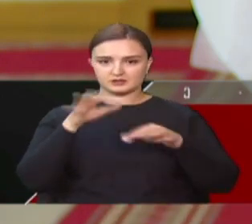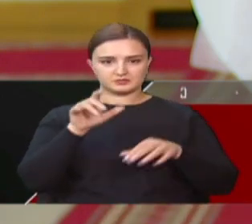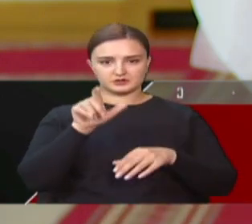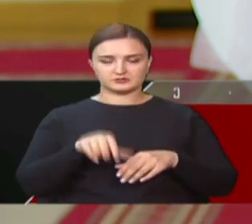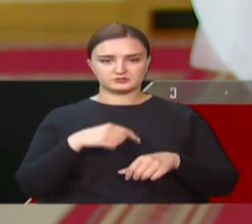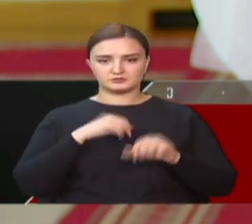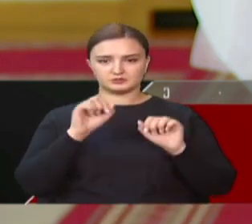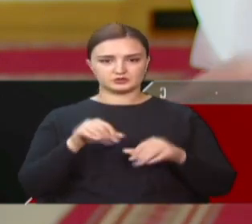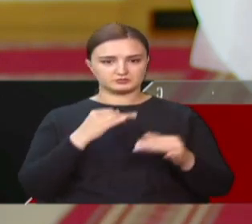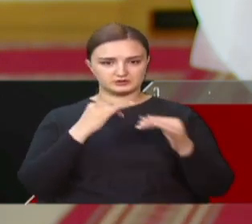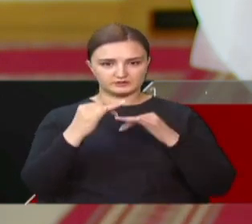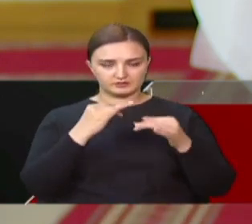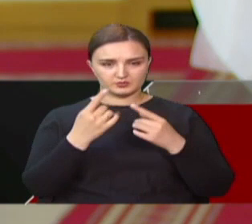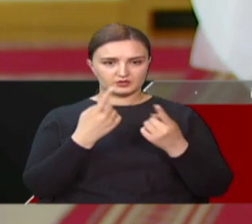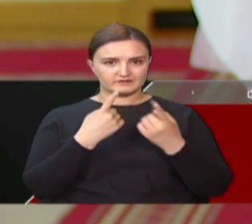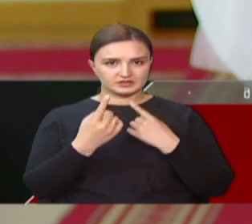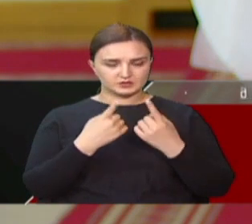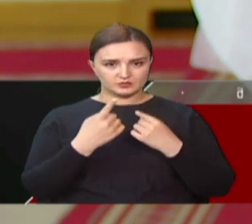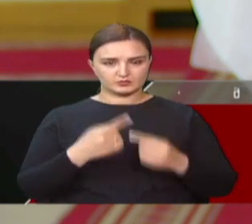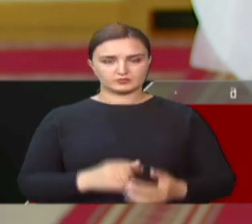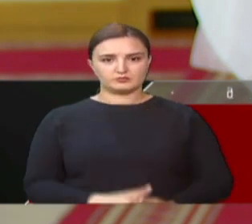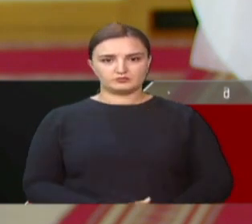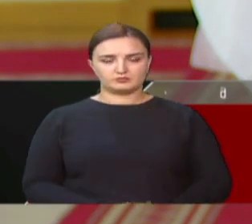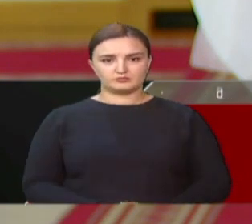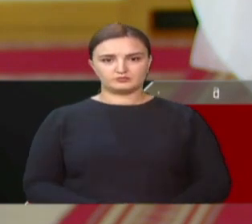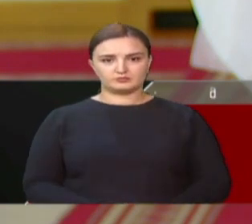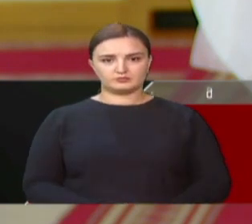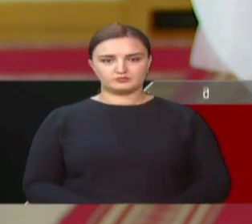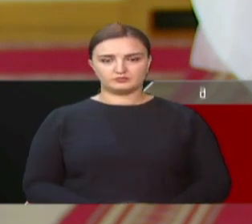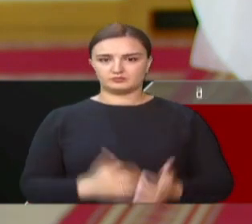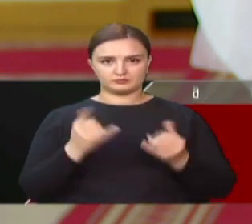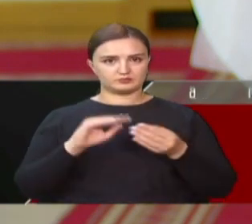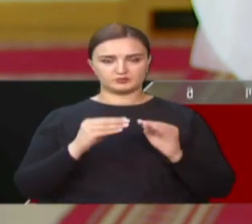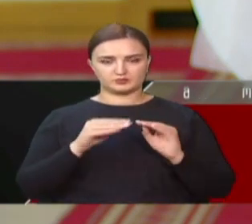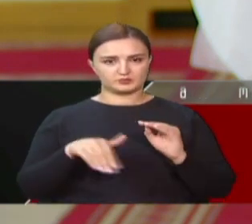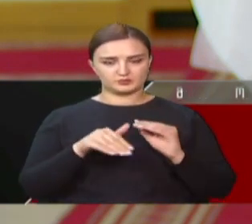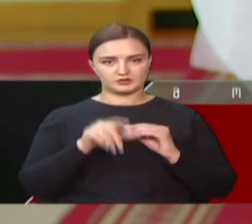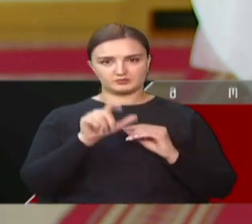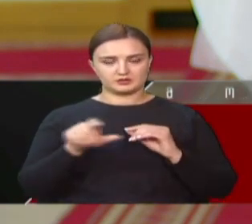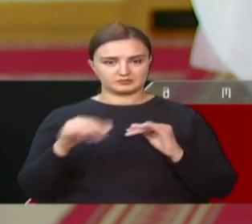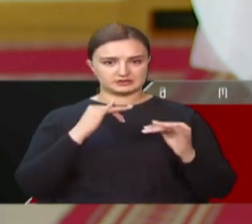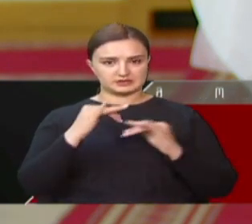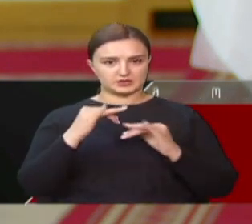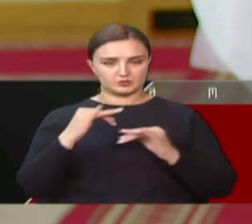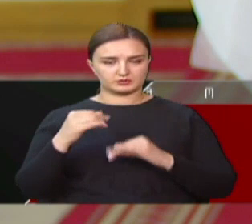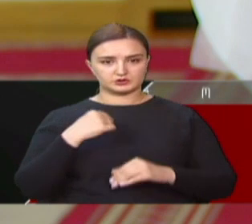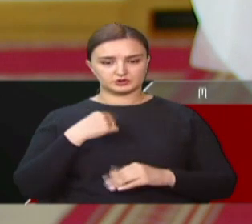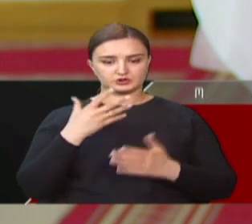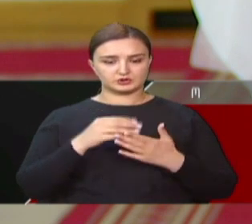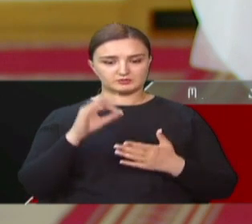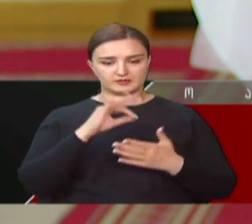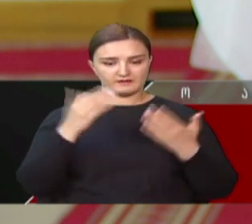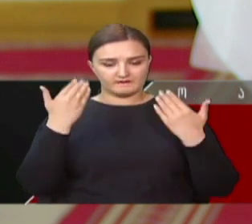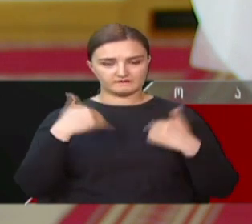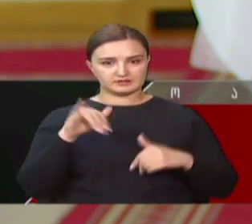მე შემიძლია დაველაპარაკო, გავესაუბრო და არც ახლა არის რაღაცა პრობლემა კონკრეტულ ადამიანებთან საუბარი. ეხლა ჩემ თავს